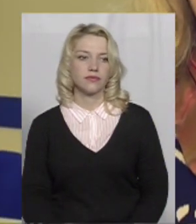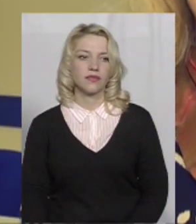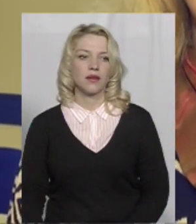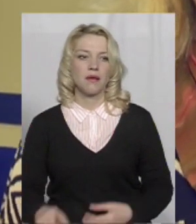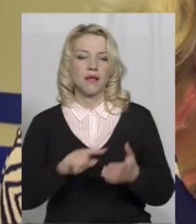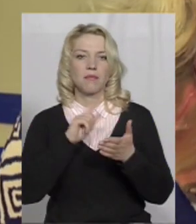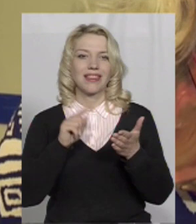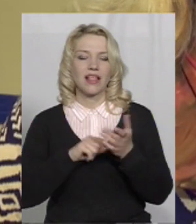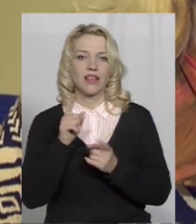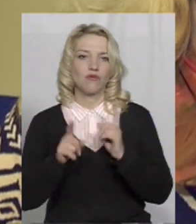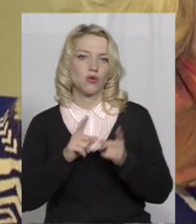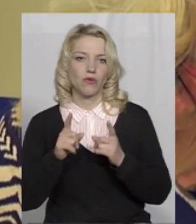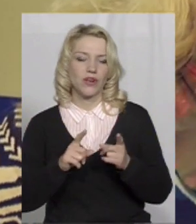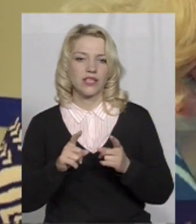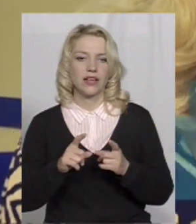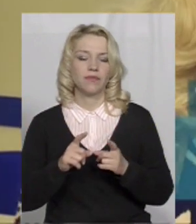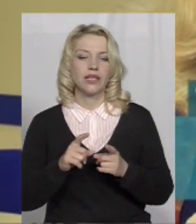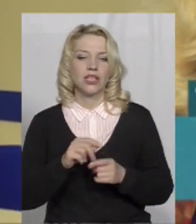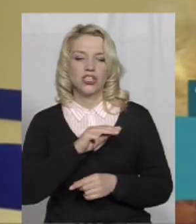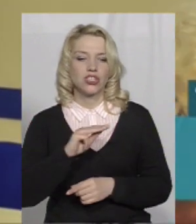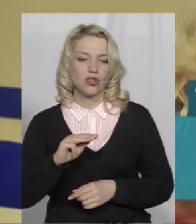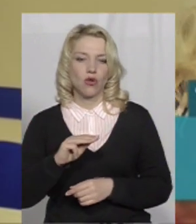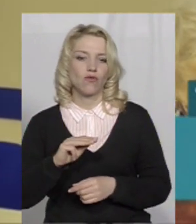Питання реформування житлово-комунальних